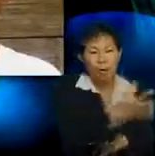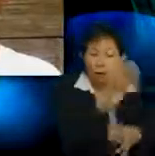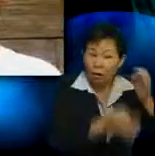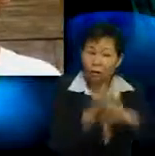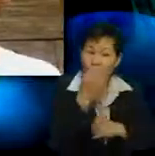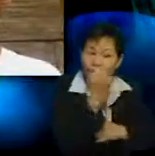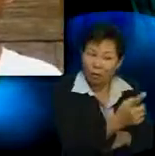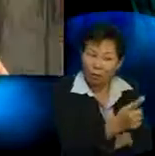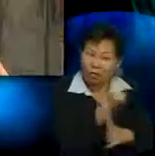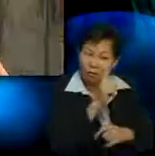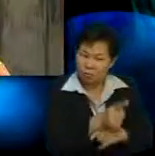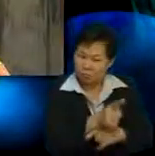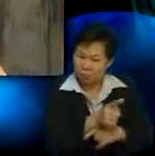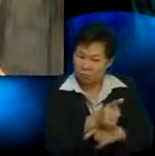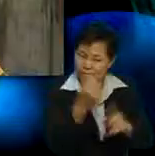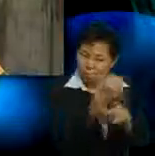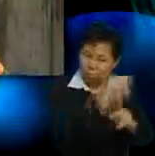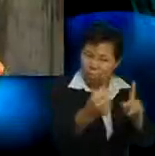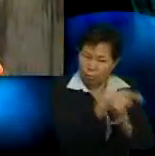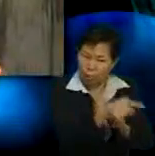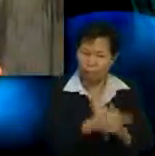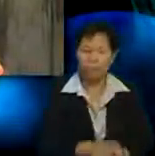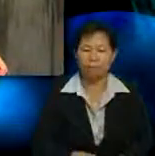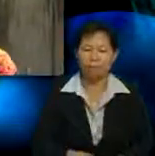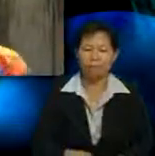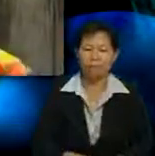bucuh, terus aku kerjakan kau.